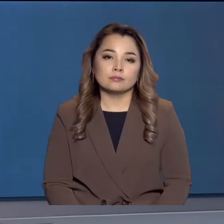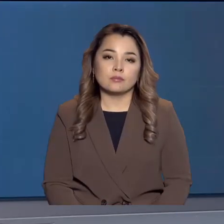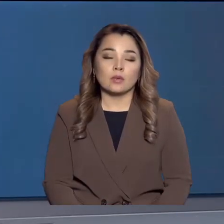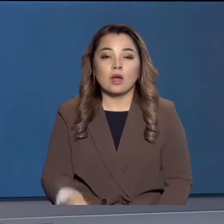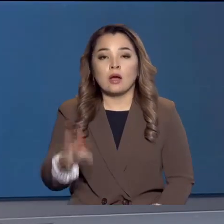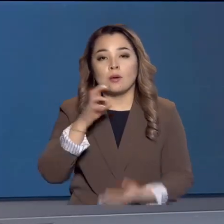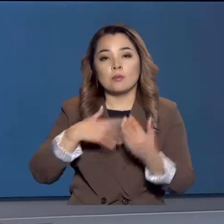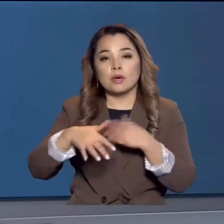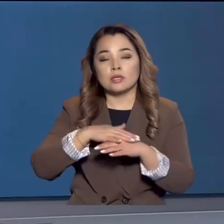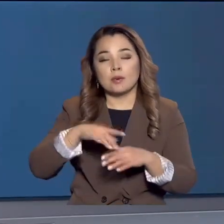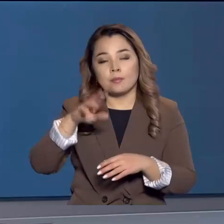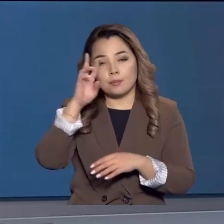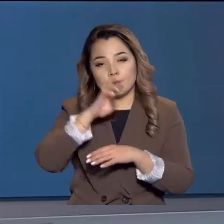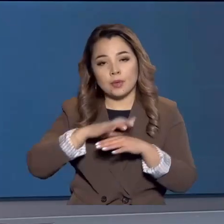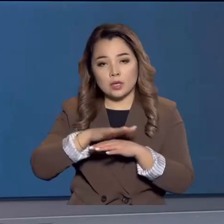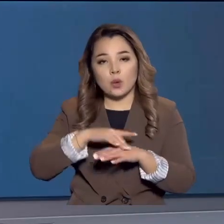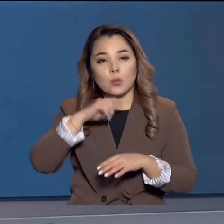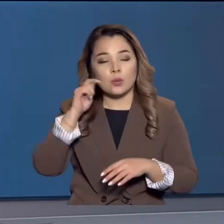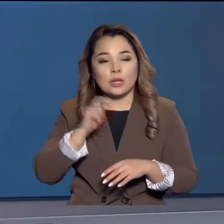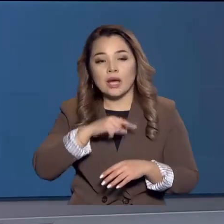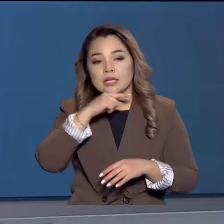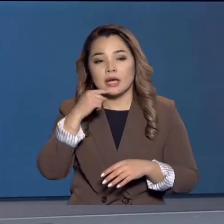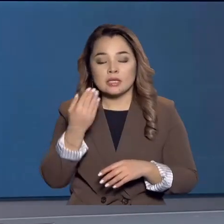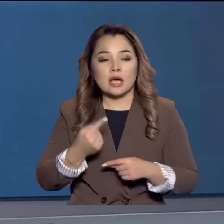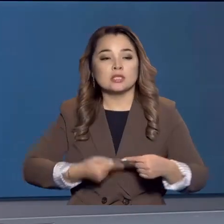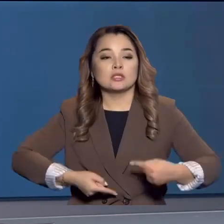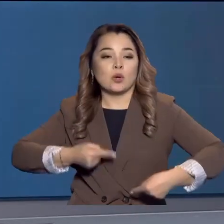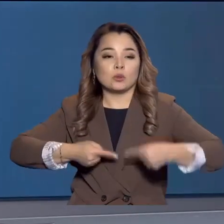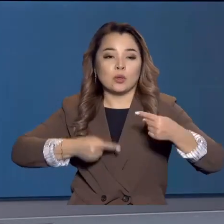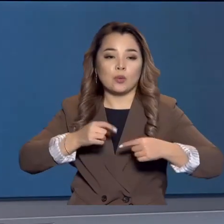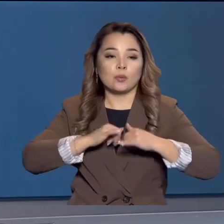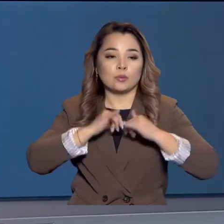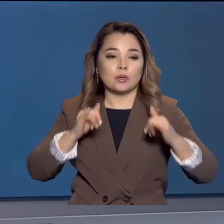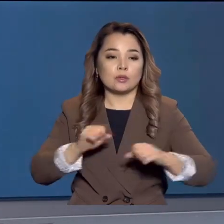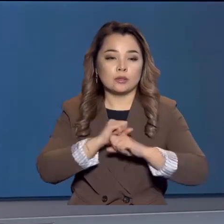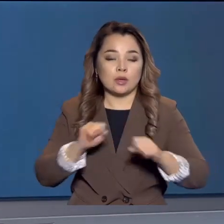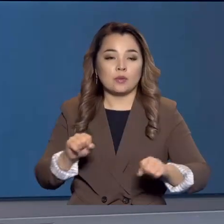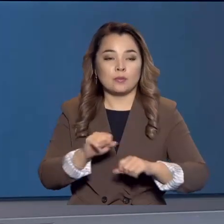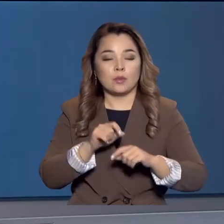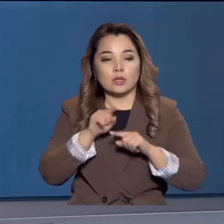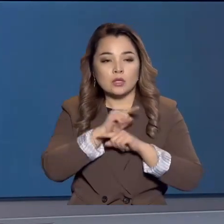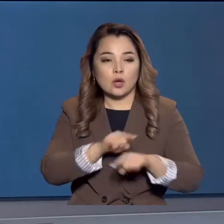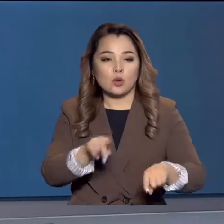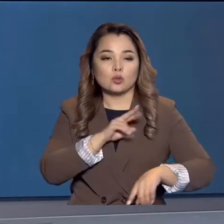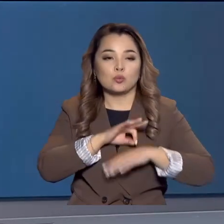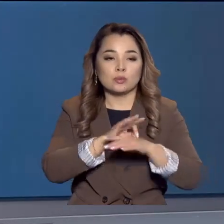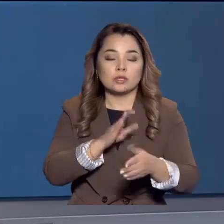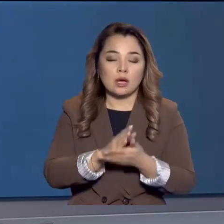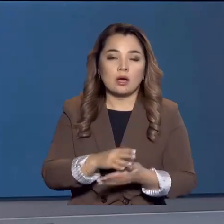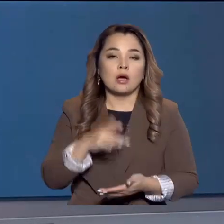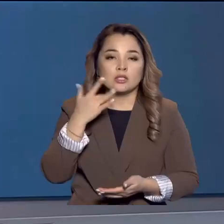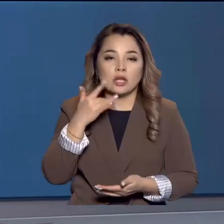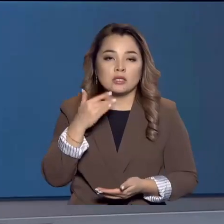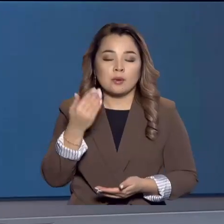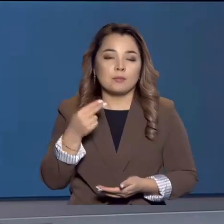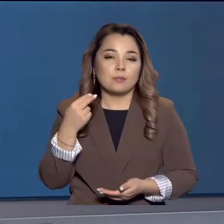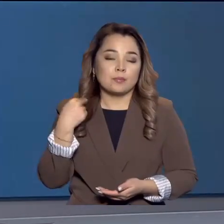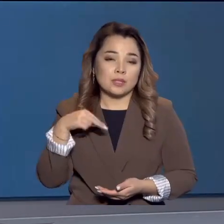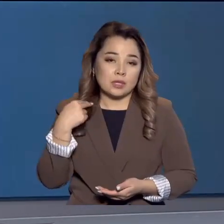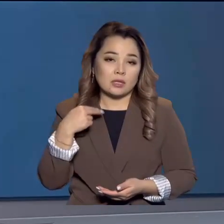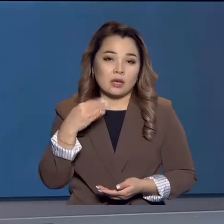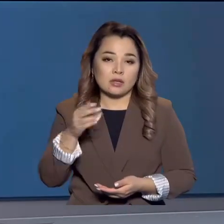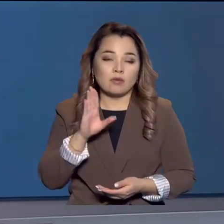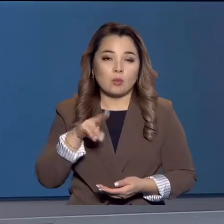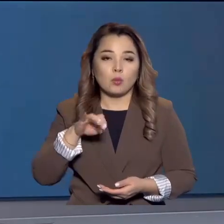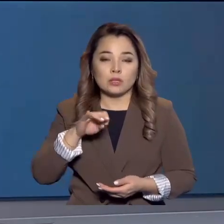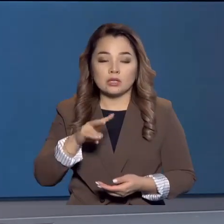Батыс мемлекеттері Ресейді Украина мен арадағы шиеленісті ушықтырмауға үндеді. Ақш президенті Джо Байден Владимир Путинмен